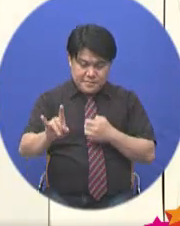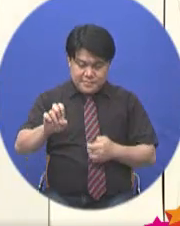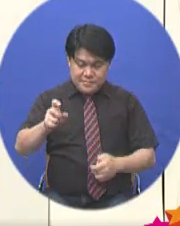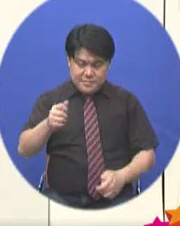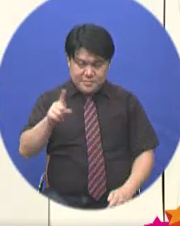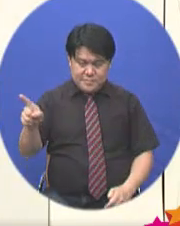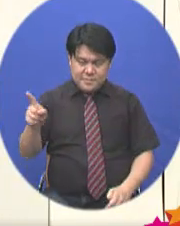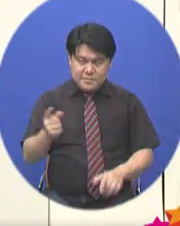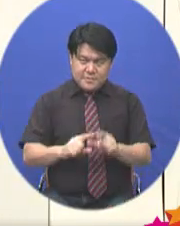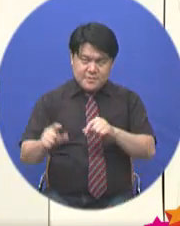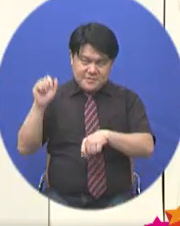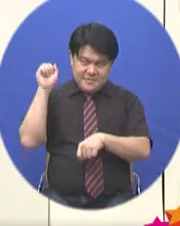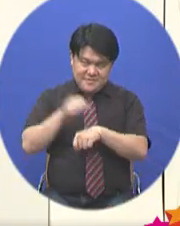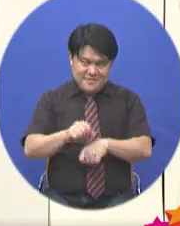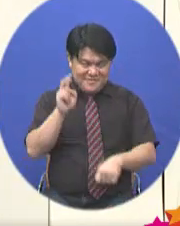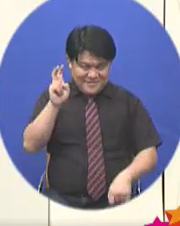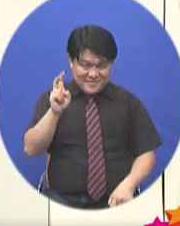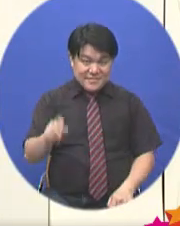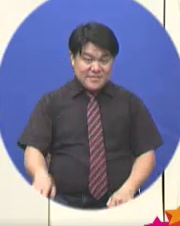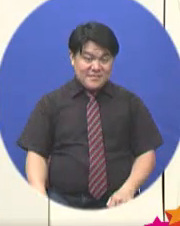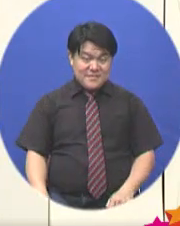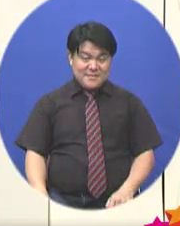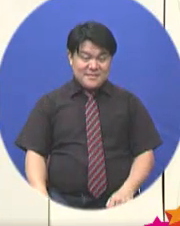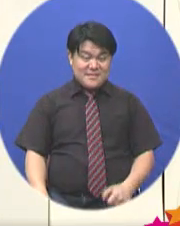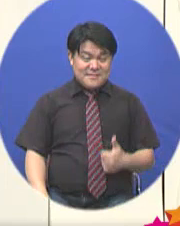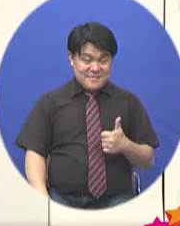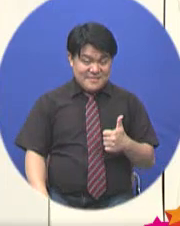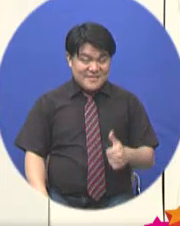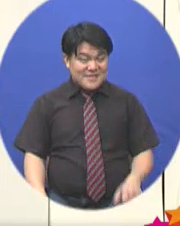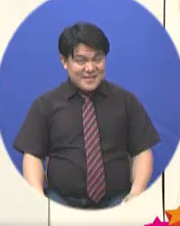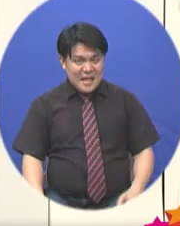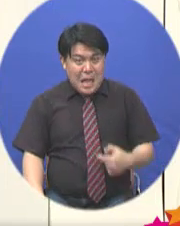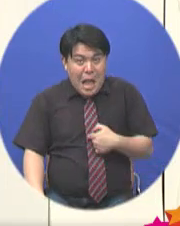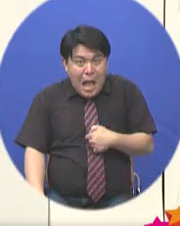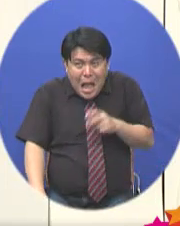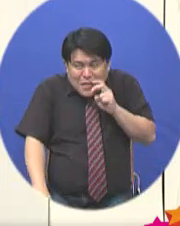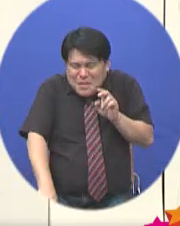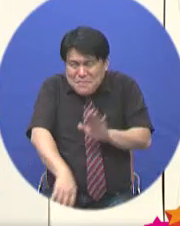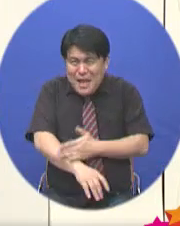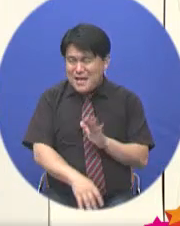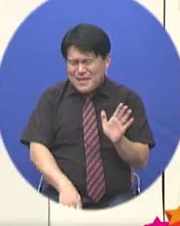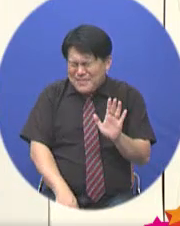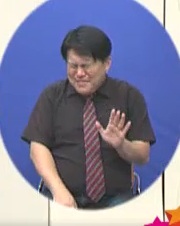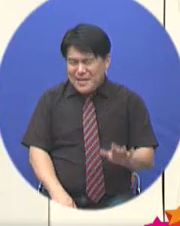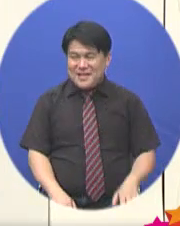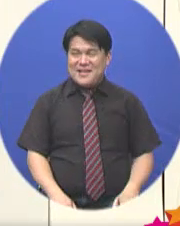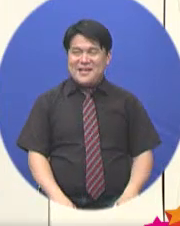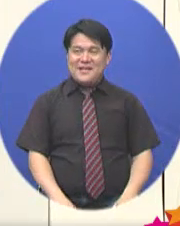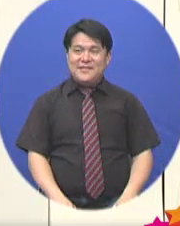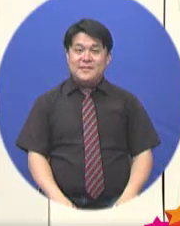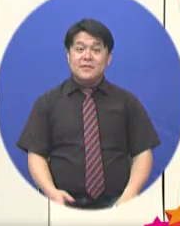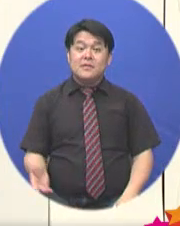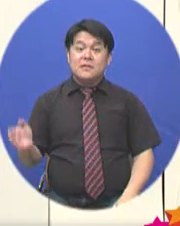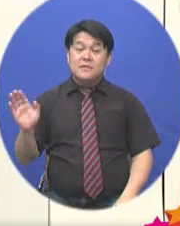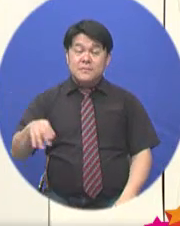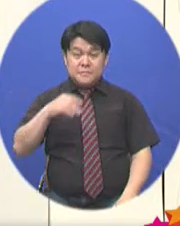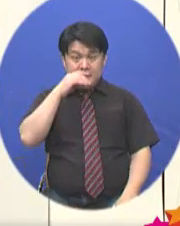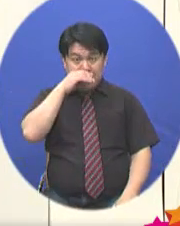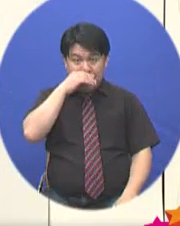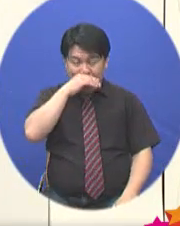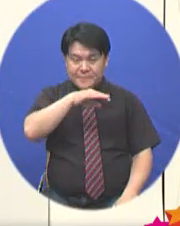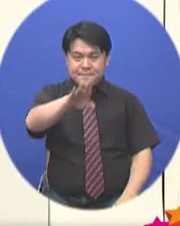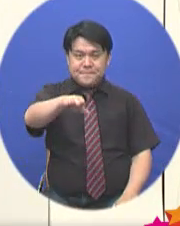배명자님이 그 이상 갈 것 같은데. 아유, 네. 잘 못해요. 네. 근데 네,